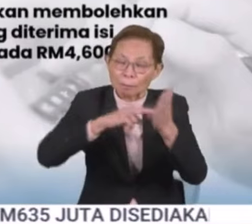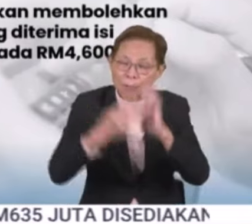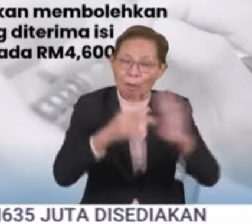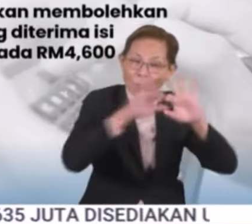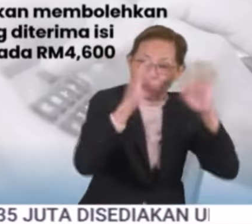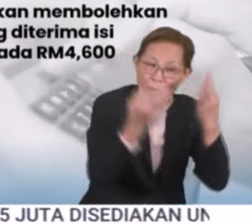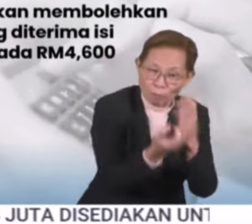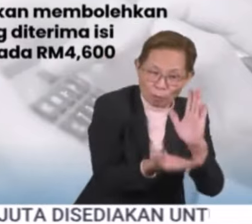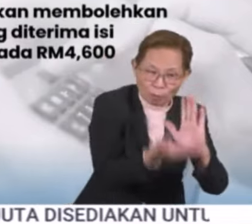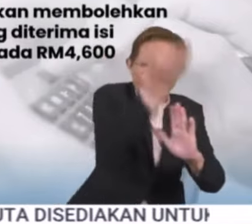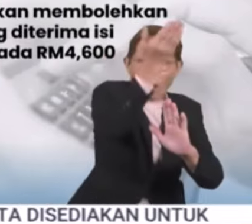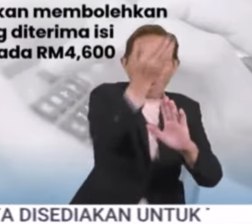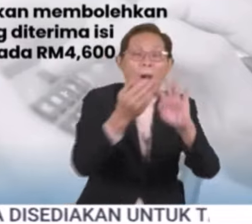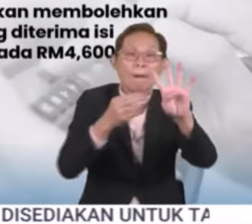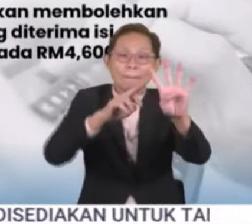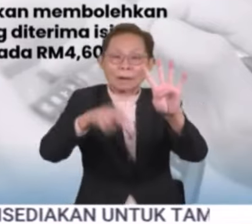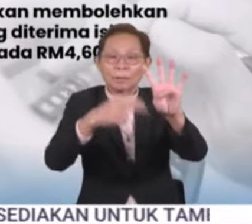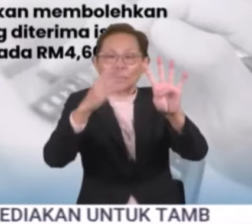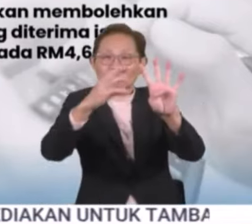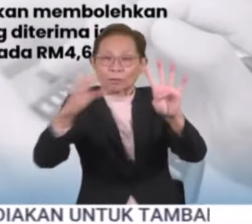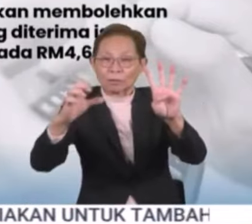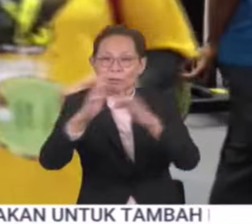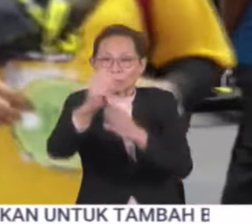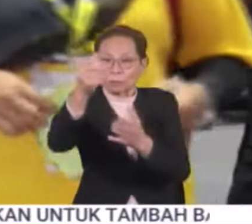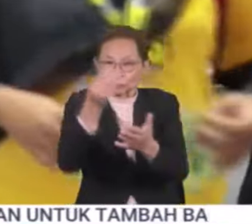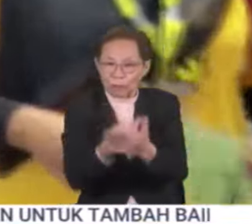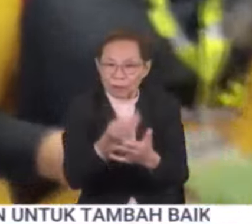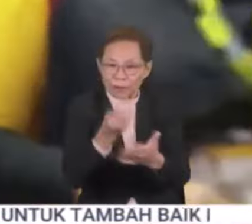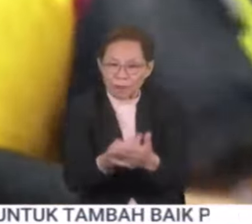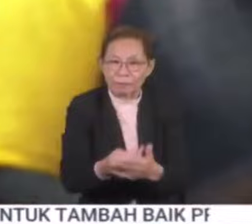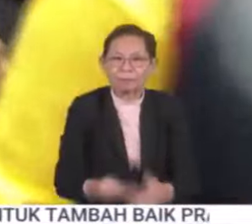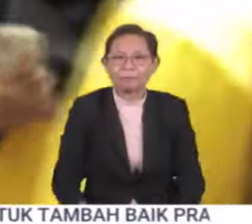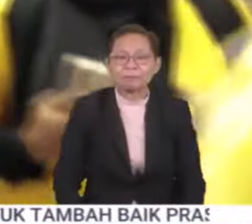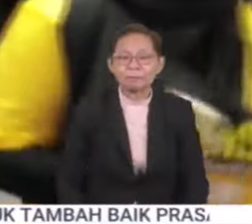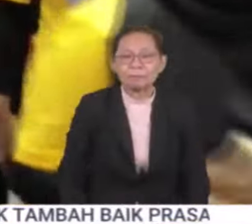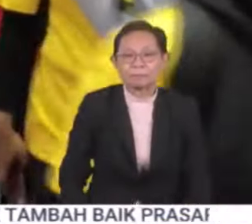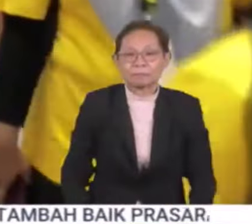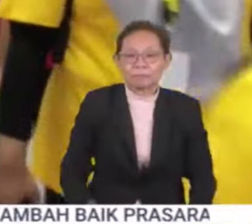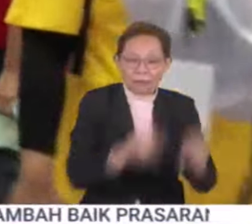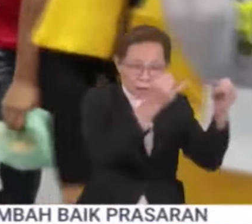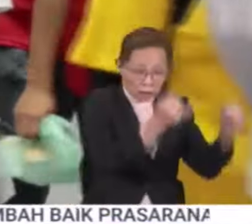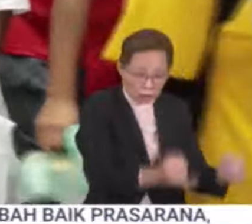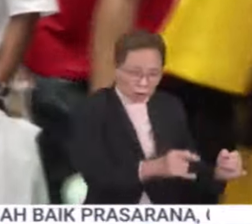isi rumah meningkat kepada RM4,600.